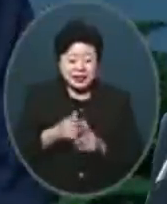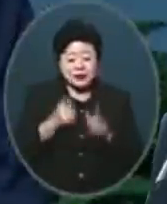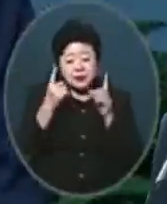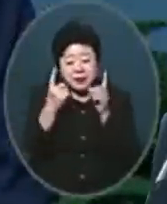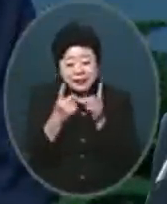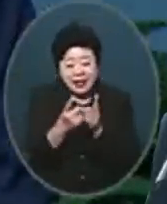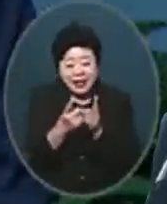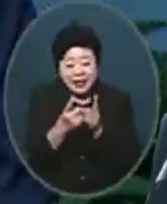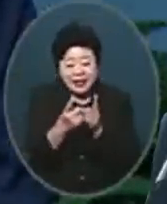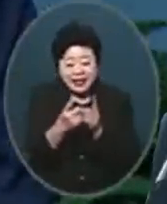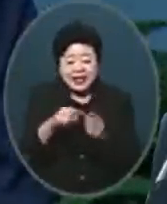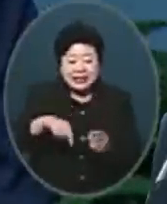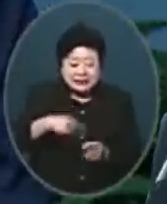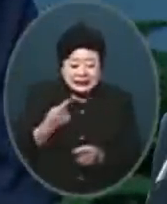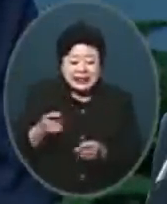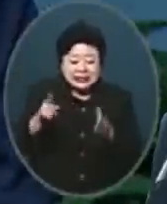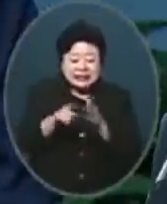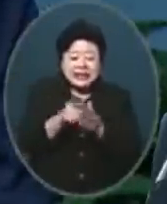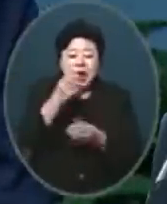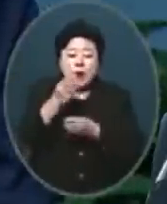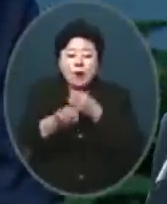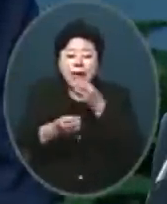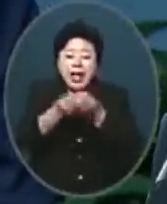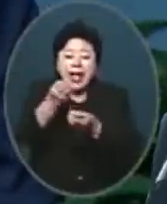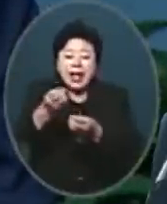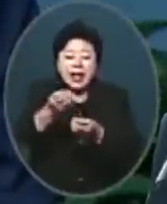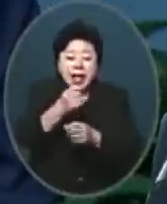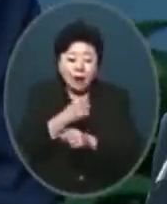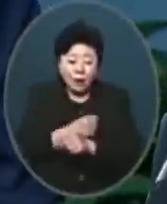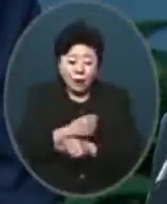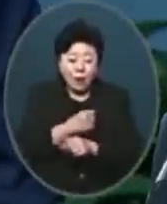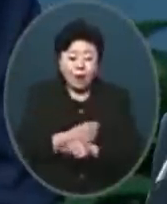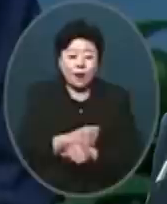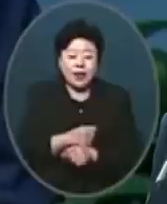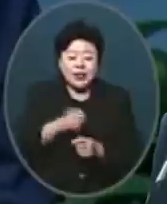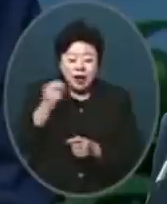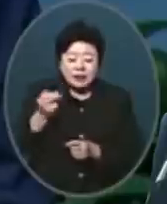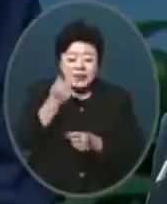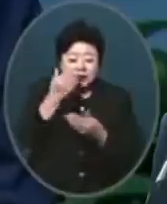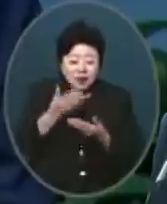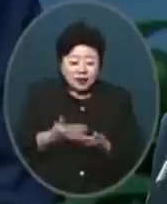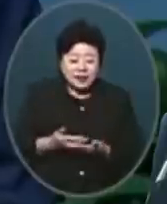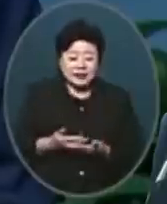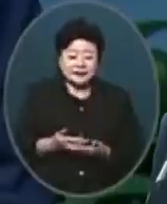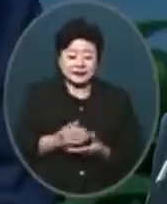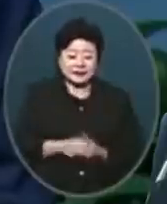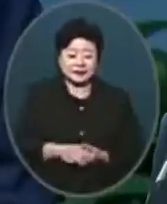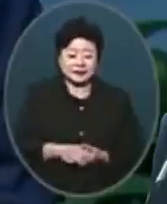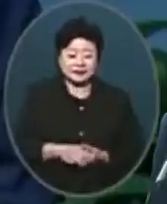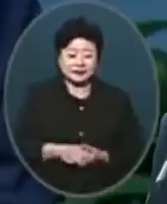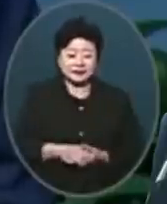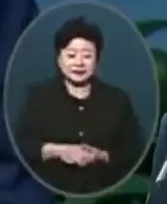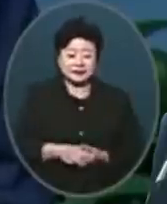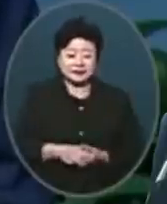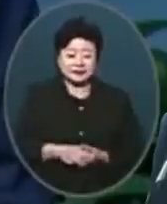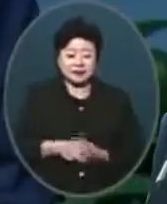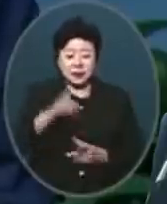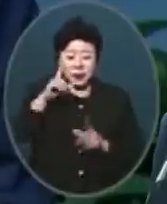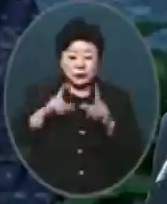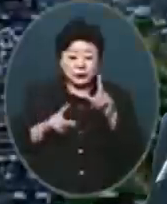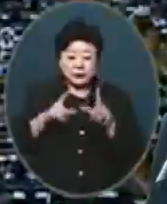만나 자기의 신앙 고백을 하고 영생을 얻는 행운을 얻게 된